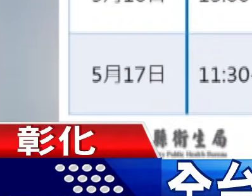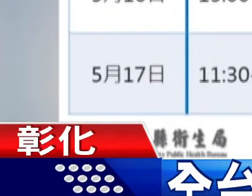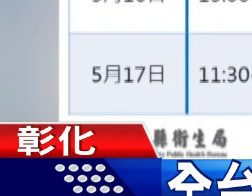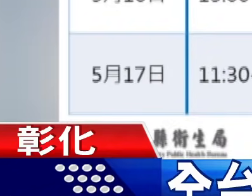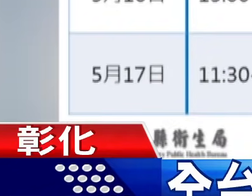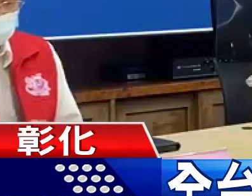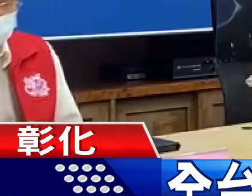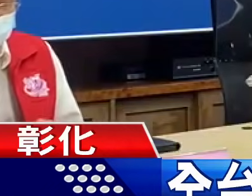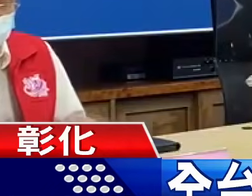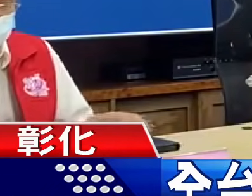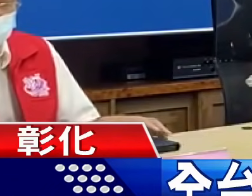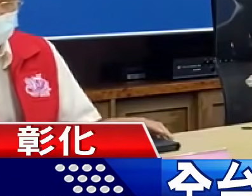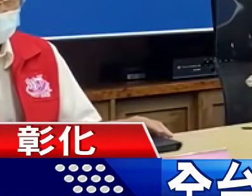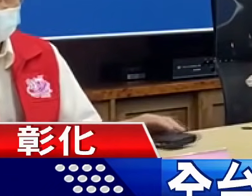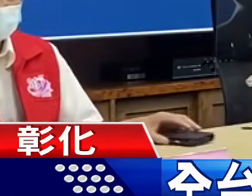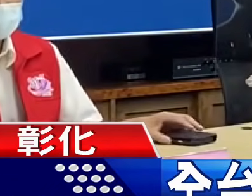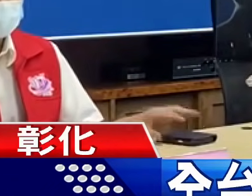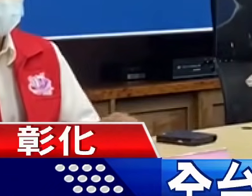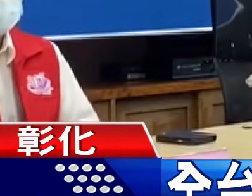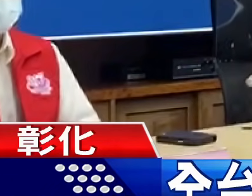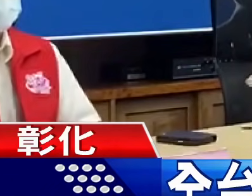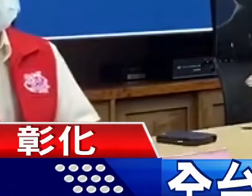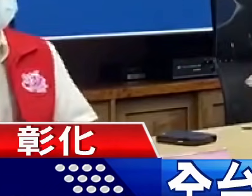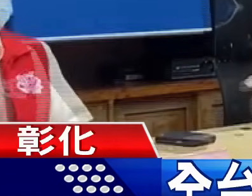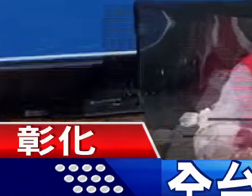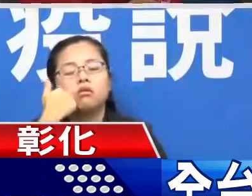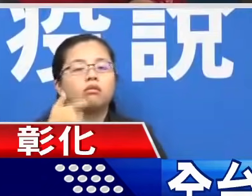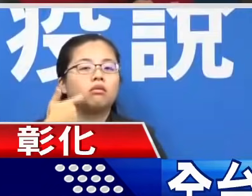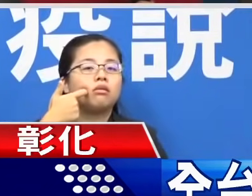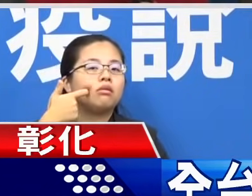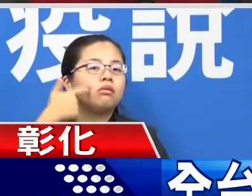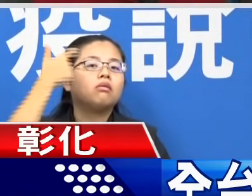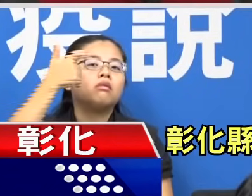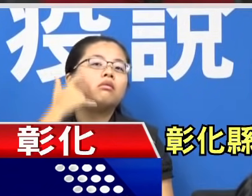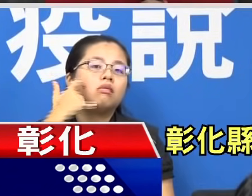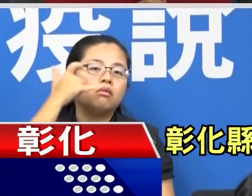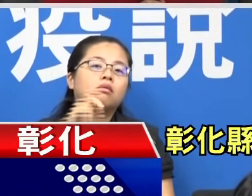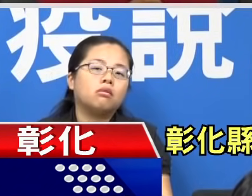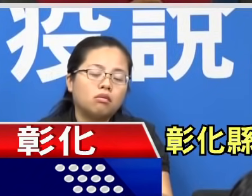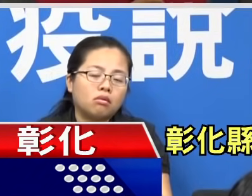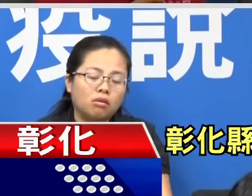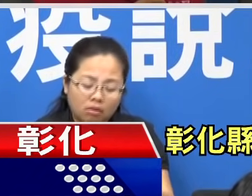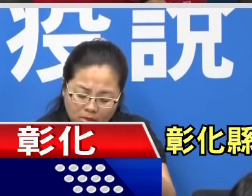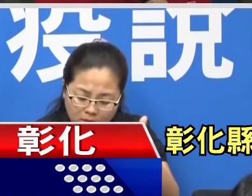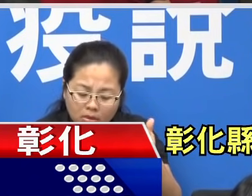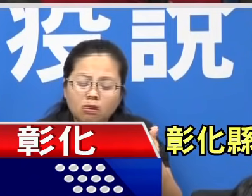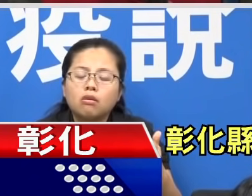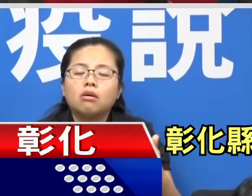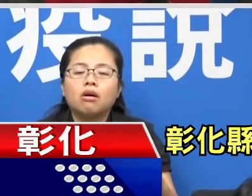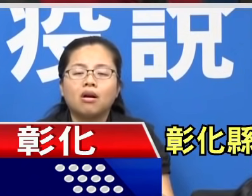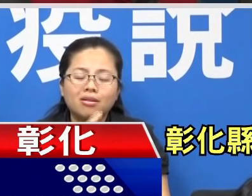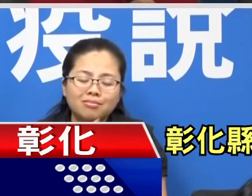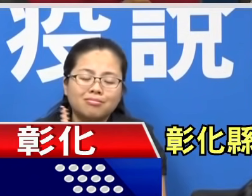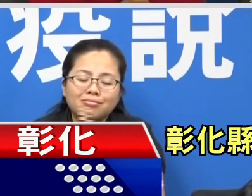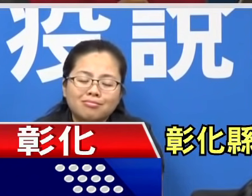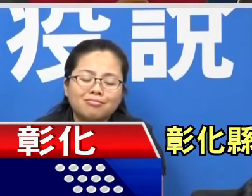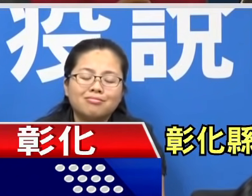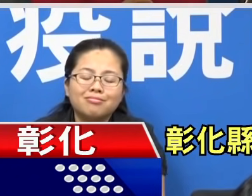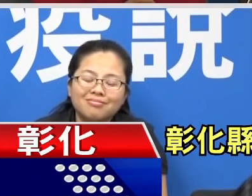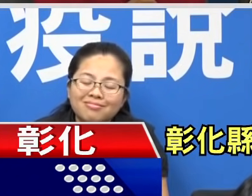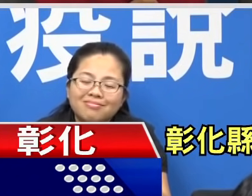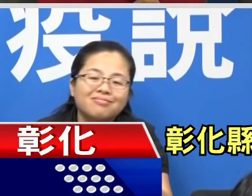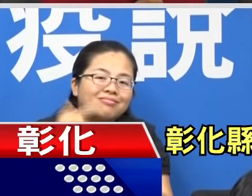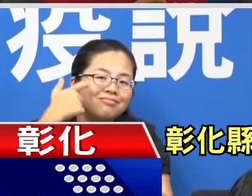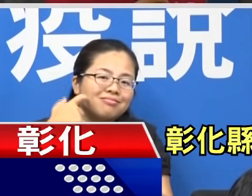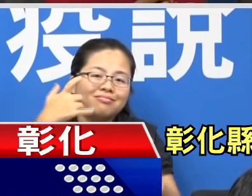歌唱班的活动，还不只是阿公阿妈抱而已。 那因为这个孙女啊很可爱，都会跟着阿公阿妈到